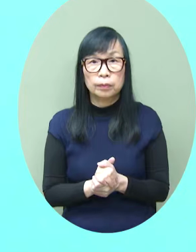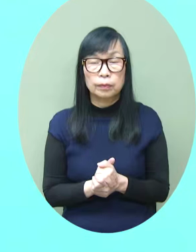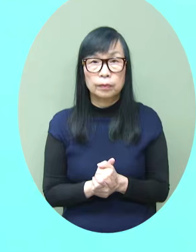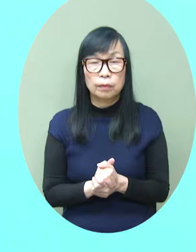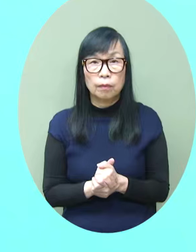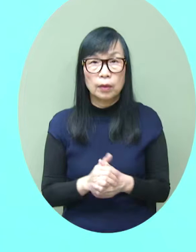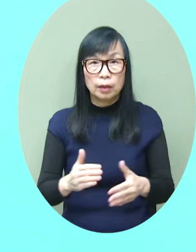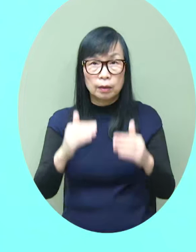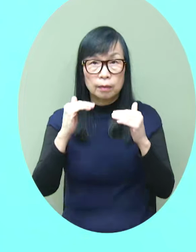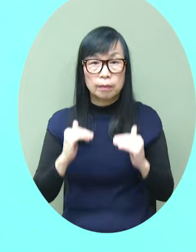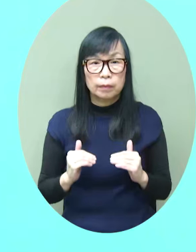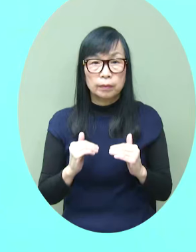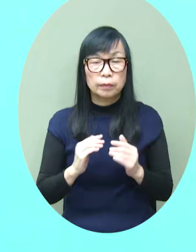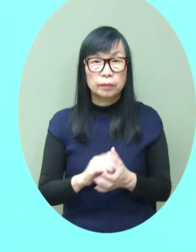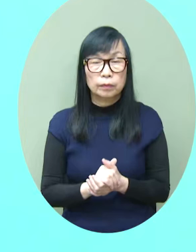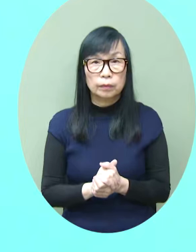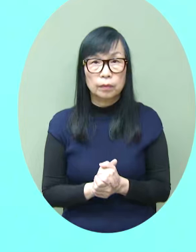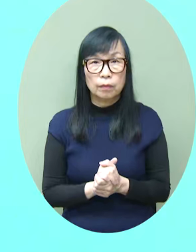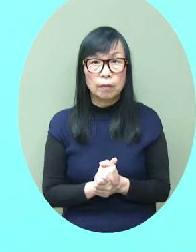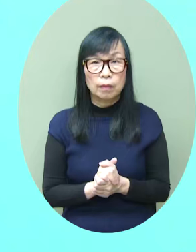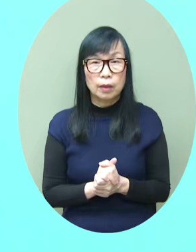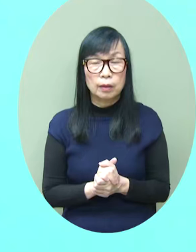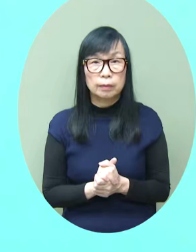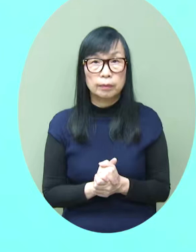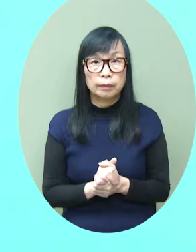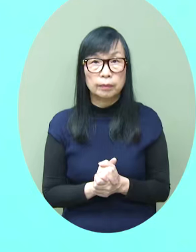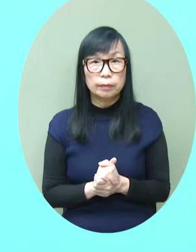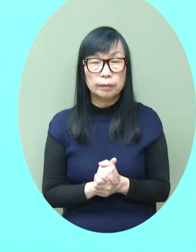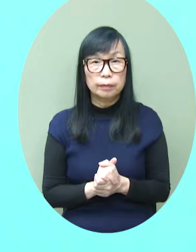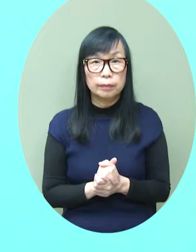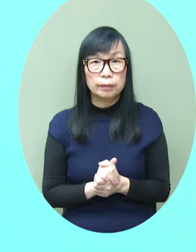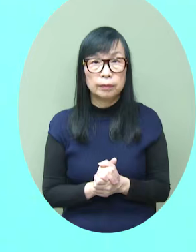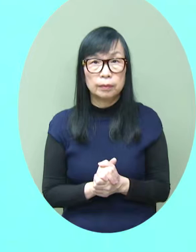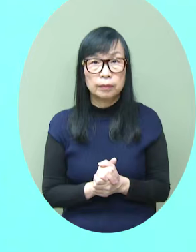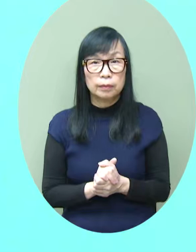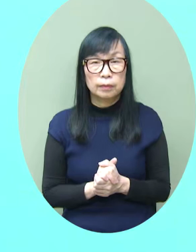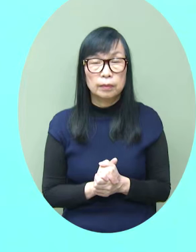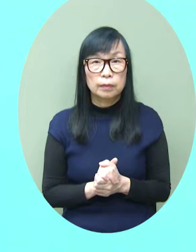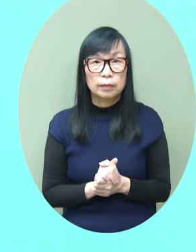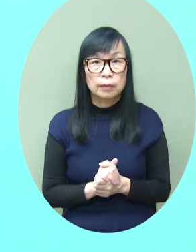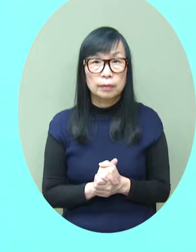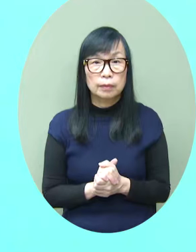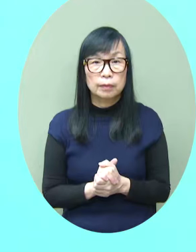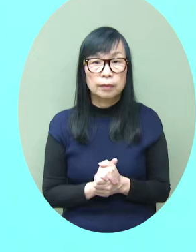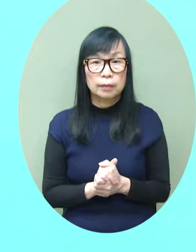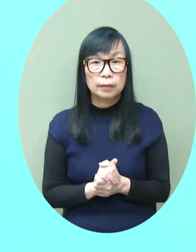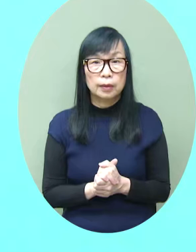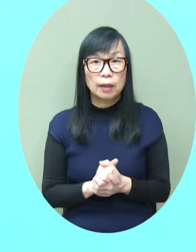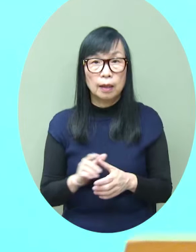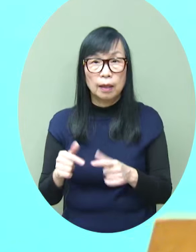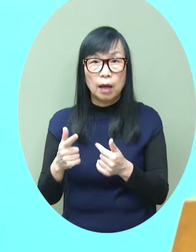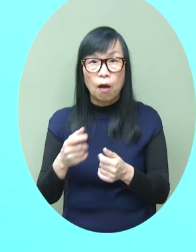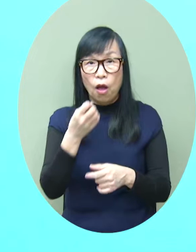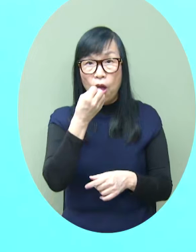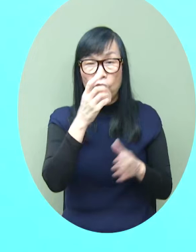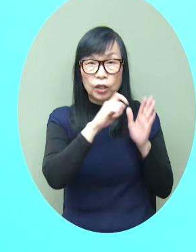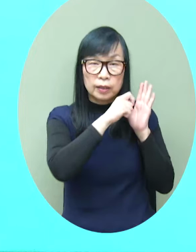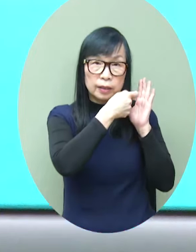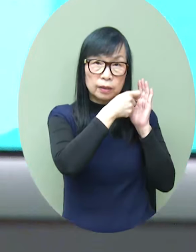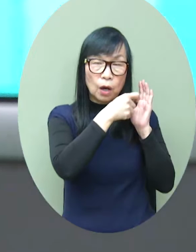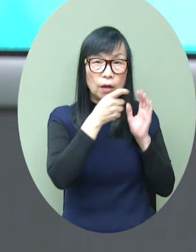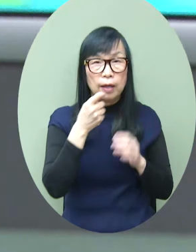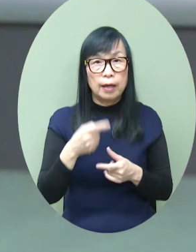下一條題目，右手邊靠中間白色衫位，是，麻煩。 林太你好，香港電台，首先